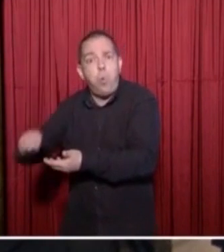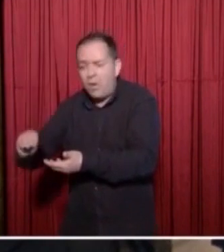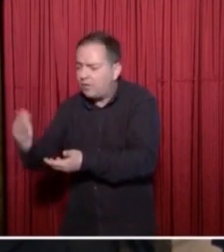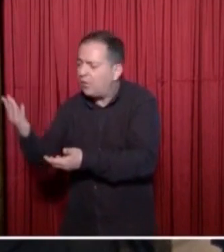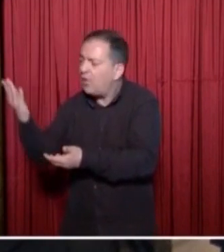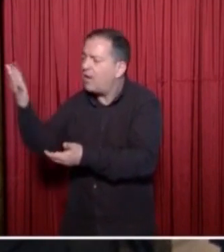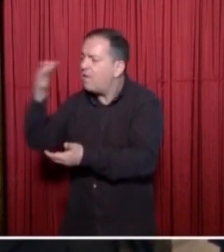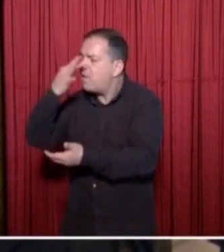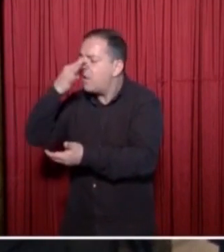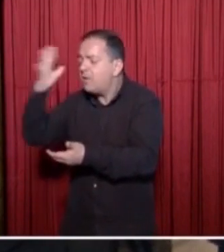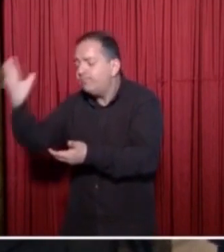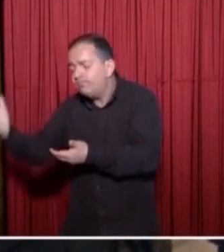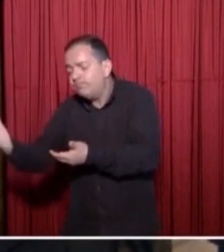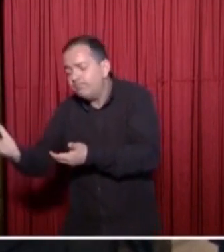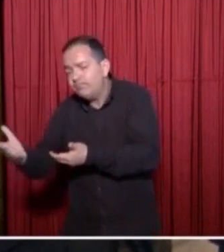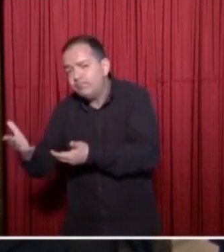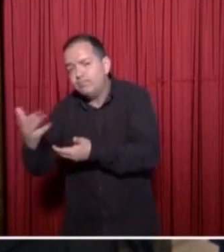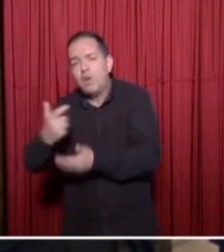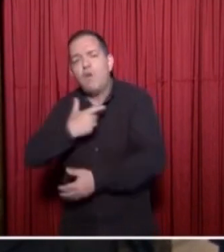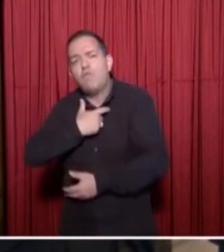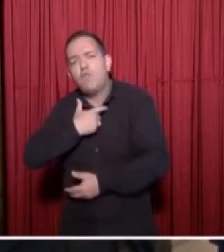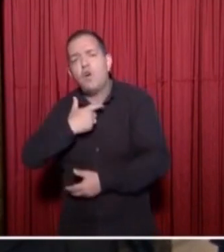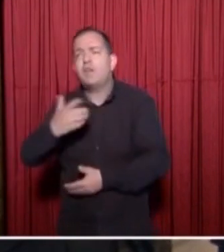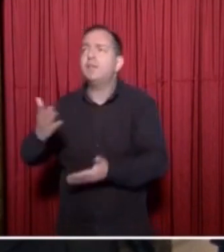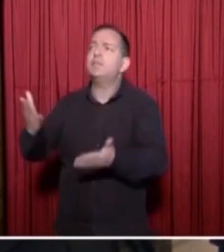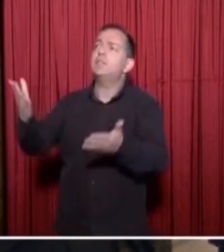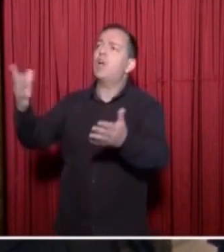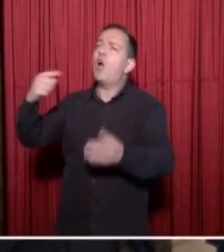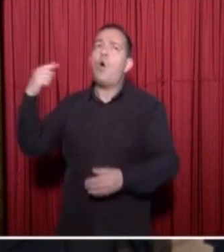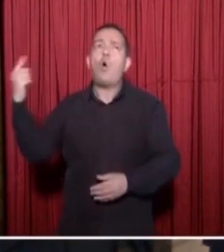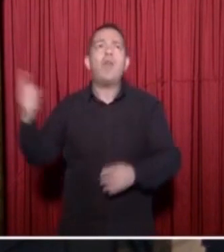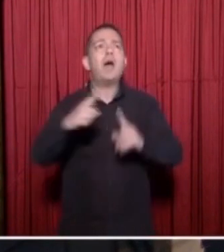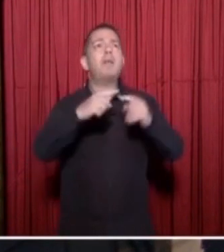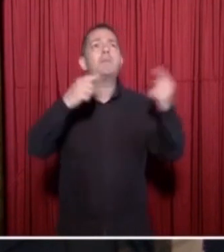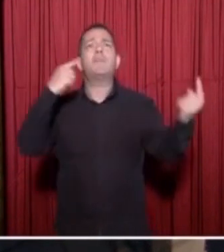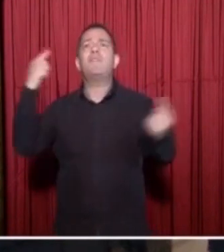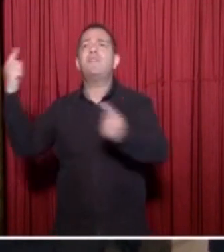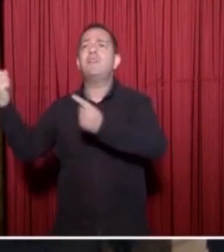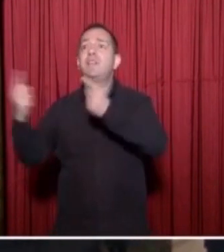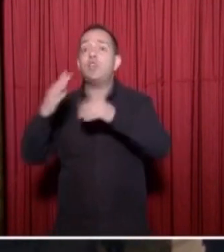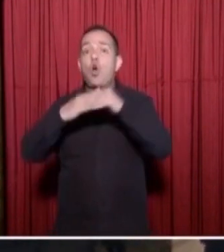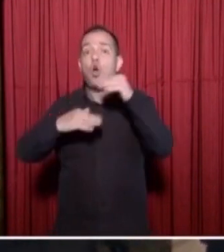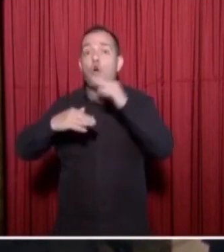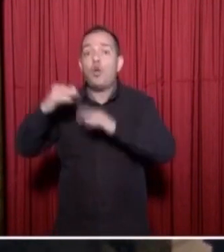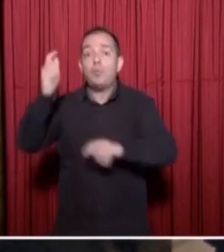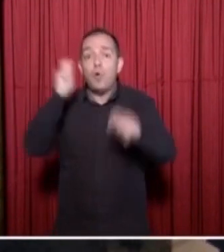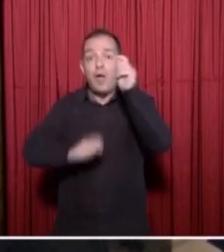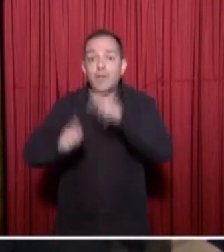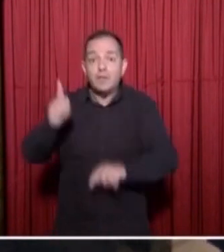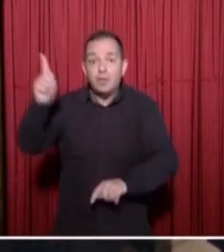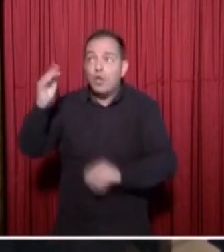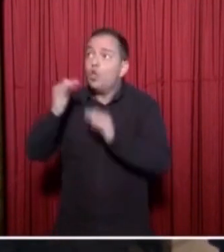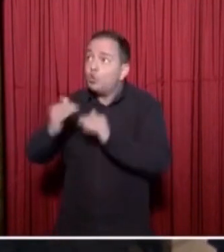χραμμένες παλάμες και εγώ πάντα τα έργα Κυρίου των